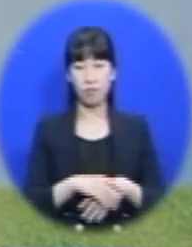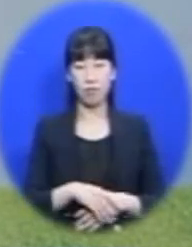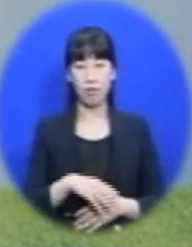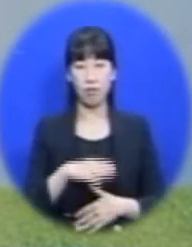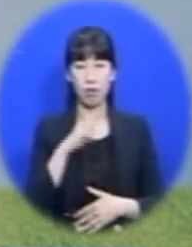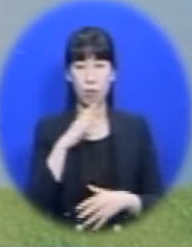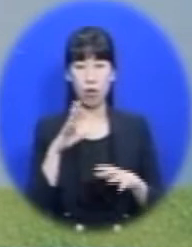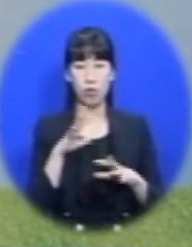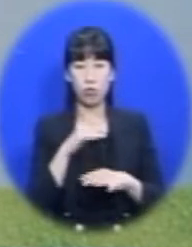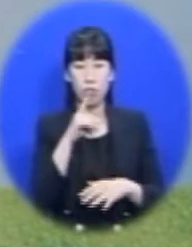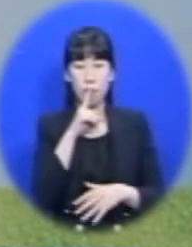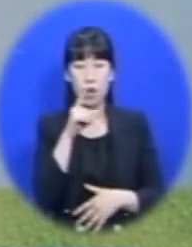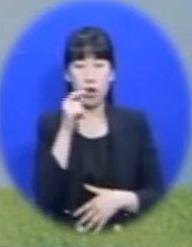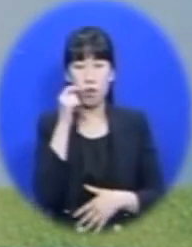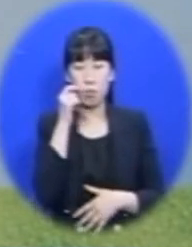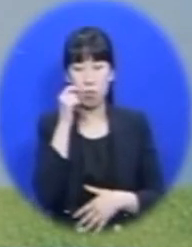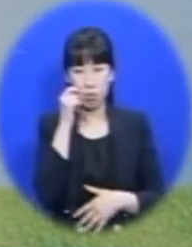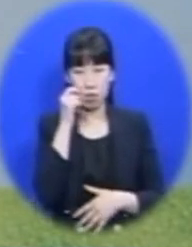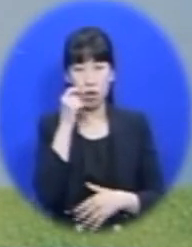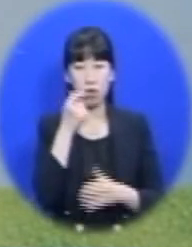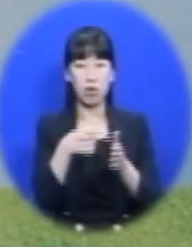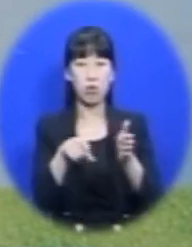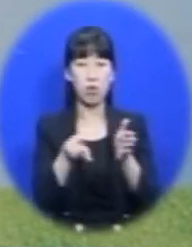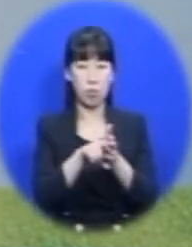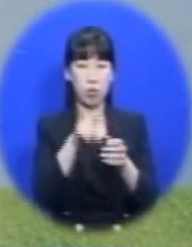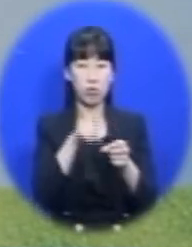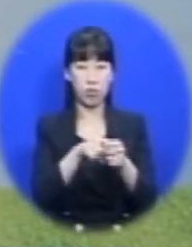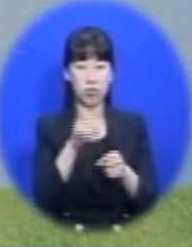두려움으로 아무 말을 못하게 입막음을 하려고 했던 거죠.